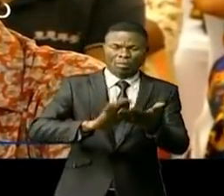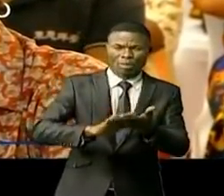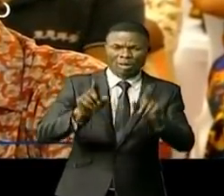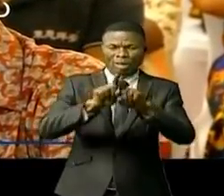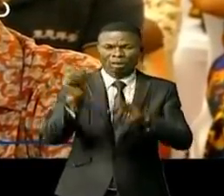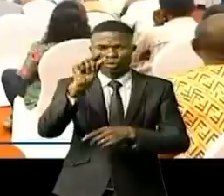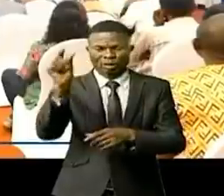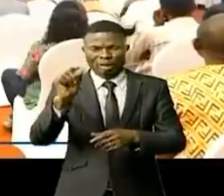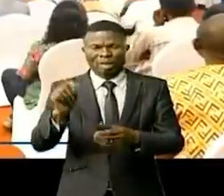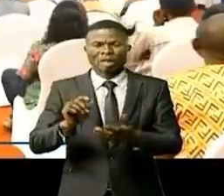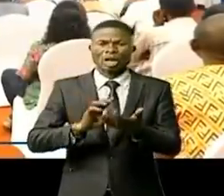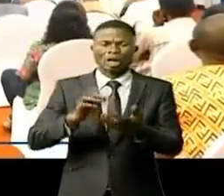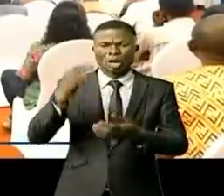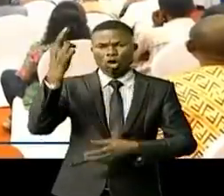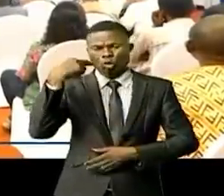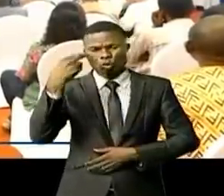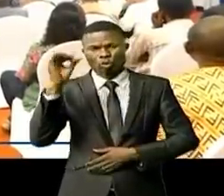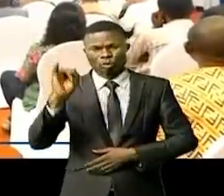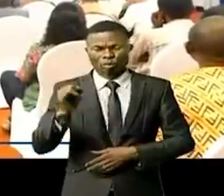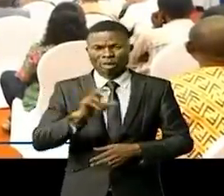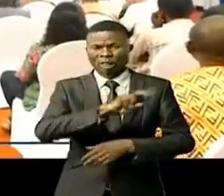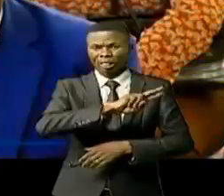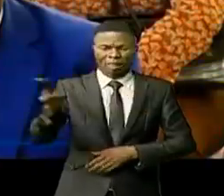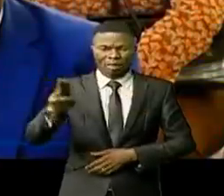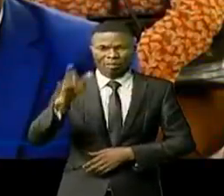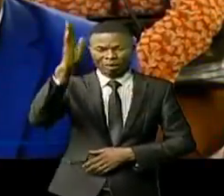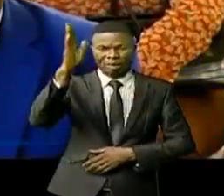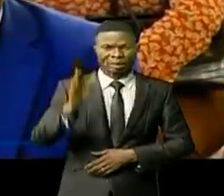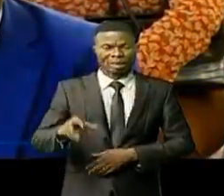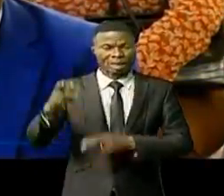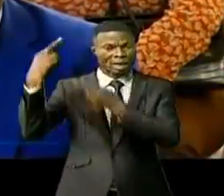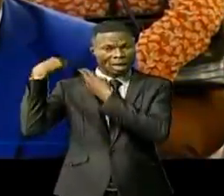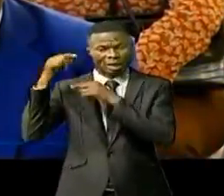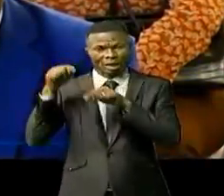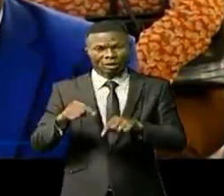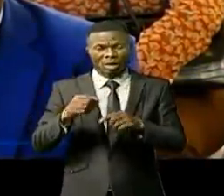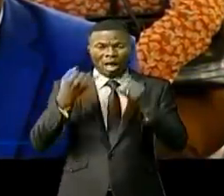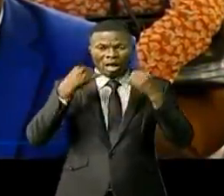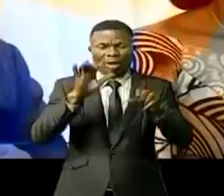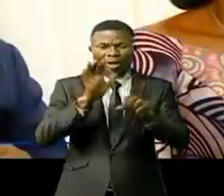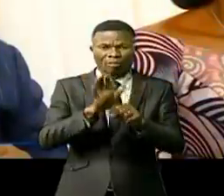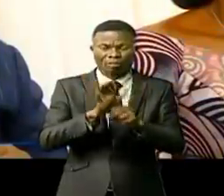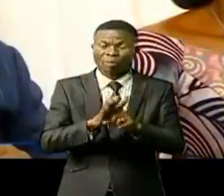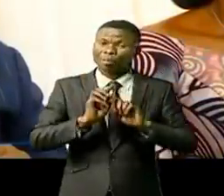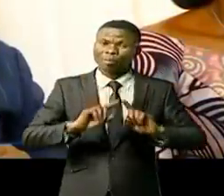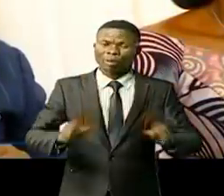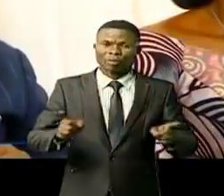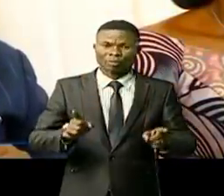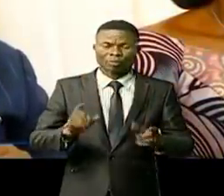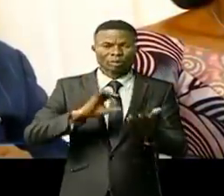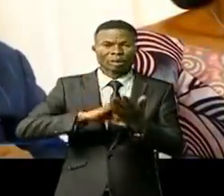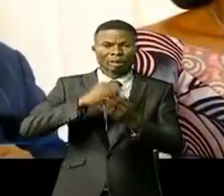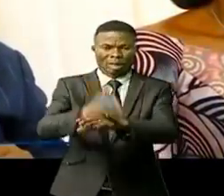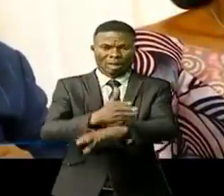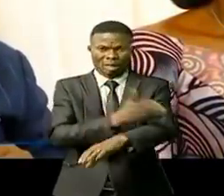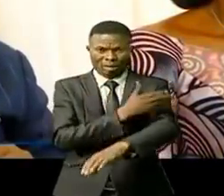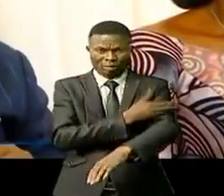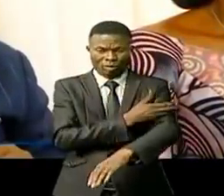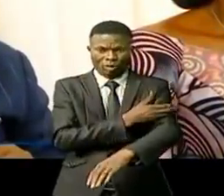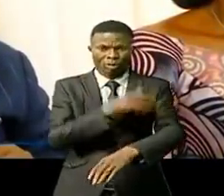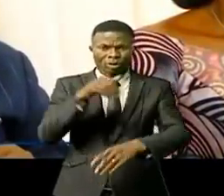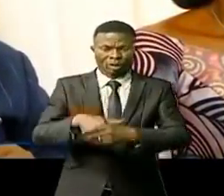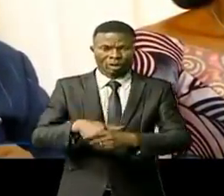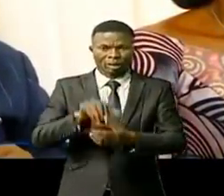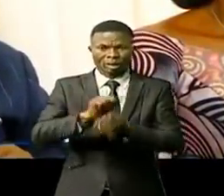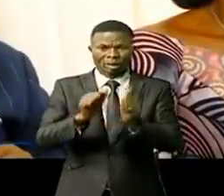les différents centres de 1500 postes radio. Il est important de signaler que malgré le progrès réalisé dans le cadre